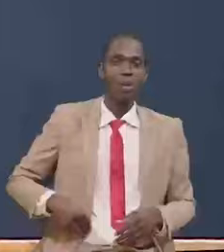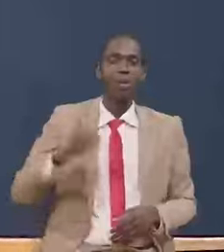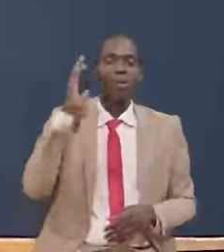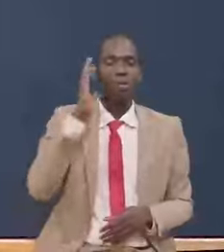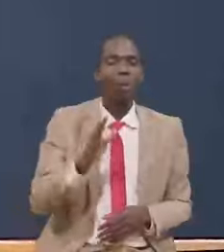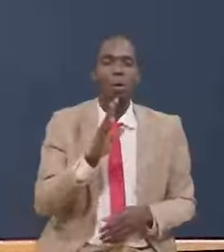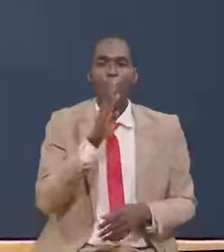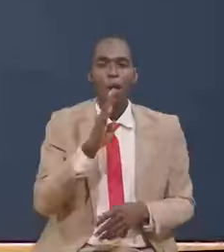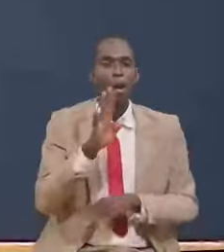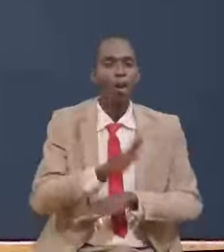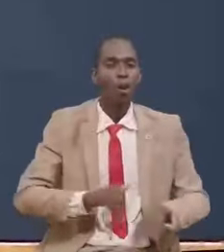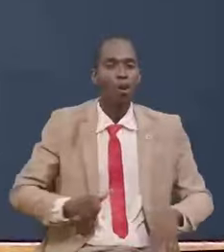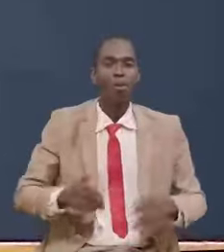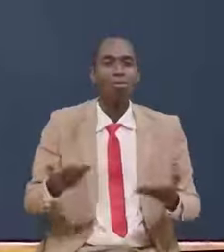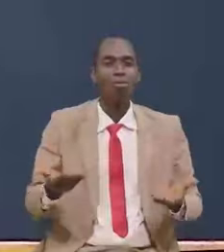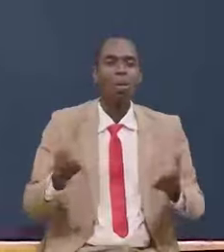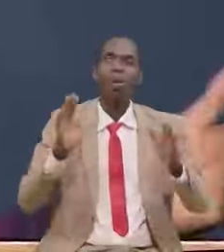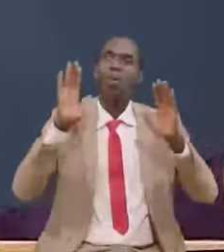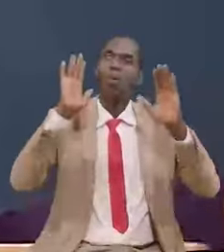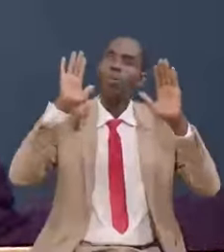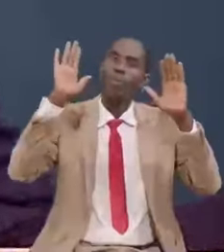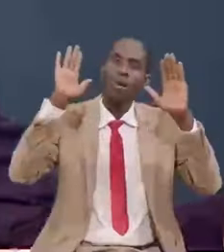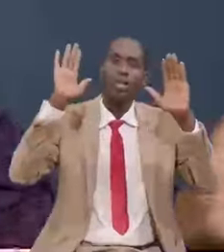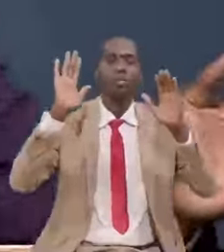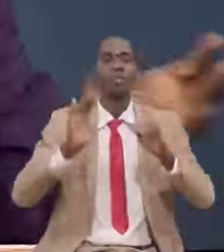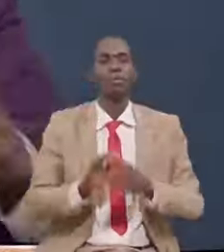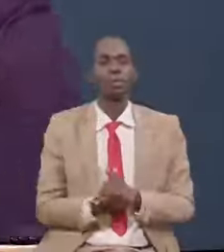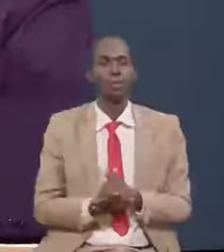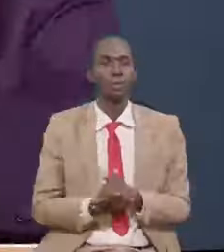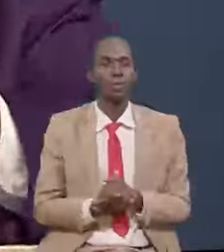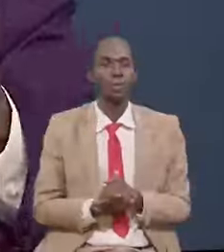Et il nous dit que ce Messie, ce Christ sera appelé admirable.